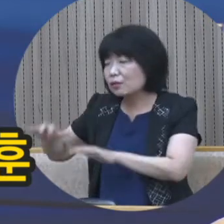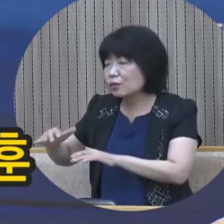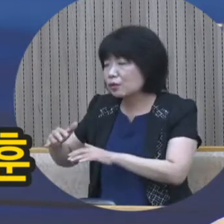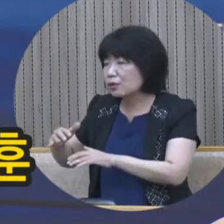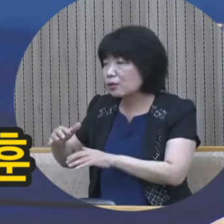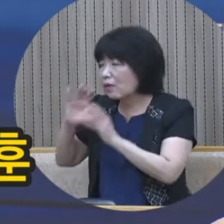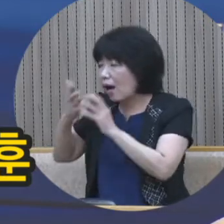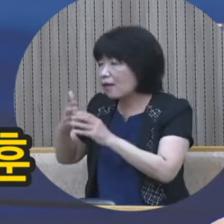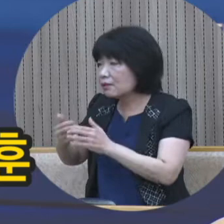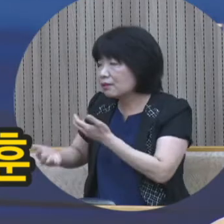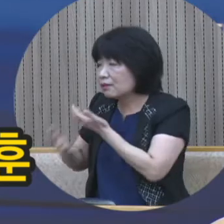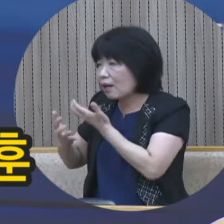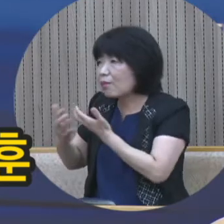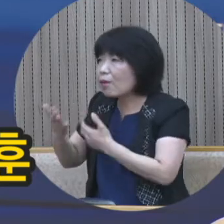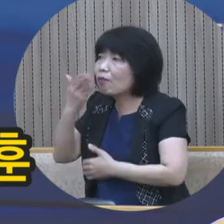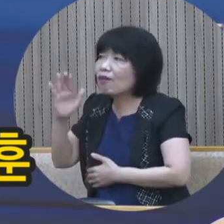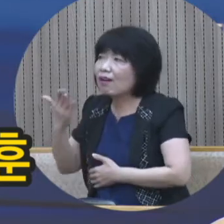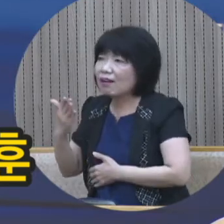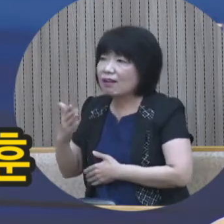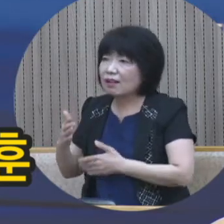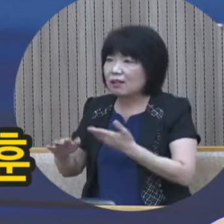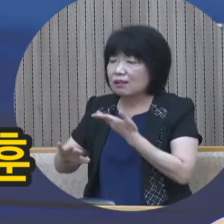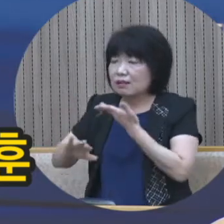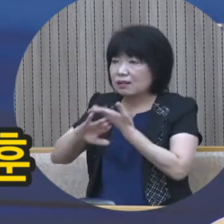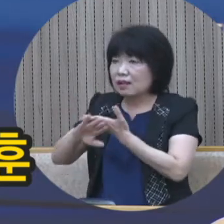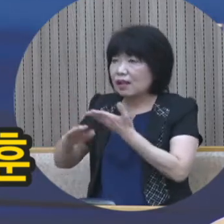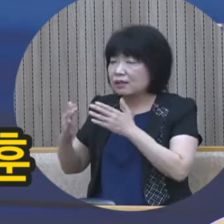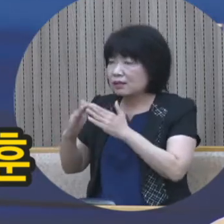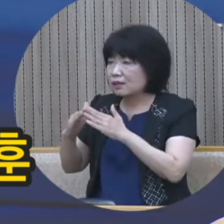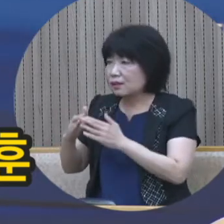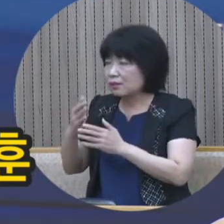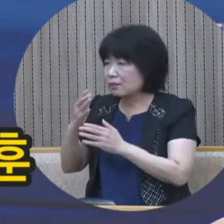왜 다른 집 아이 삶아 먹을 때는